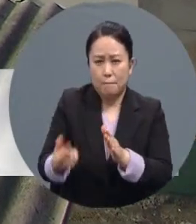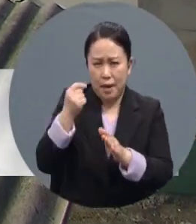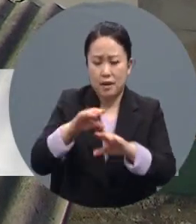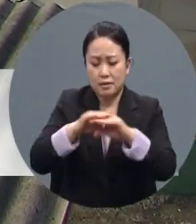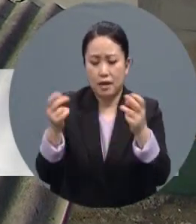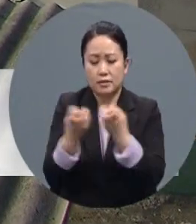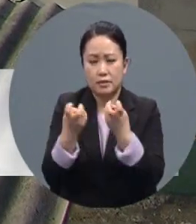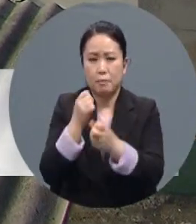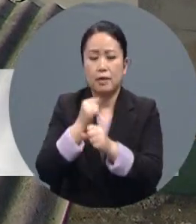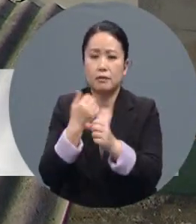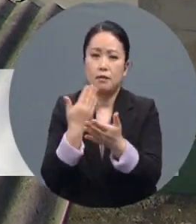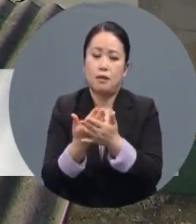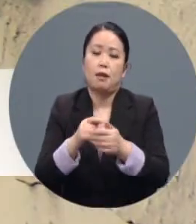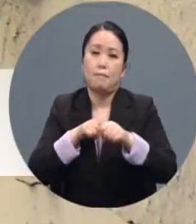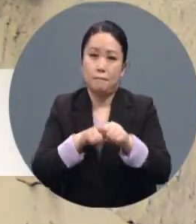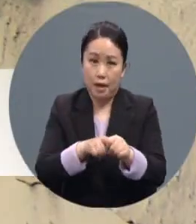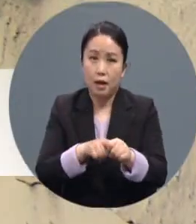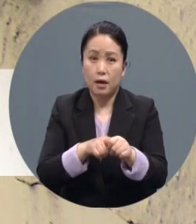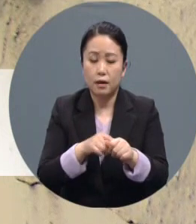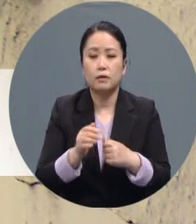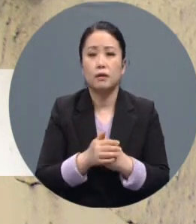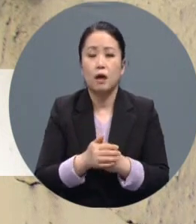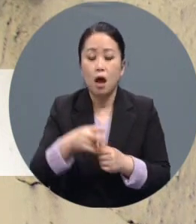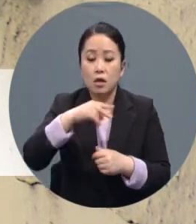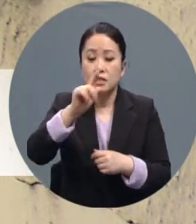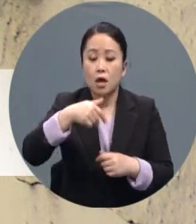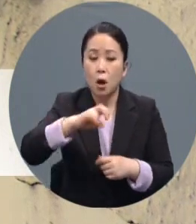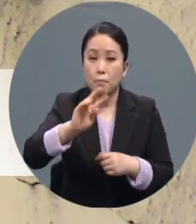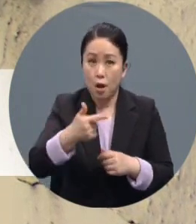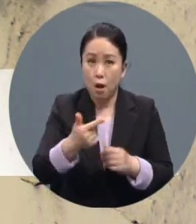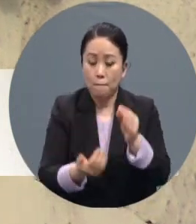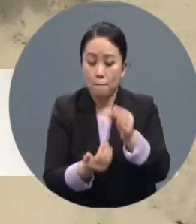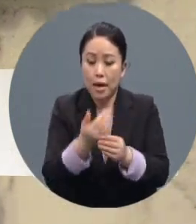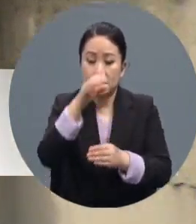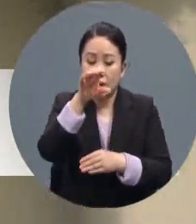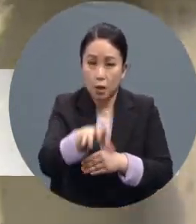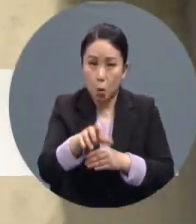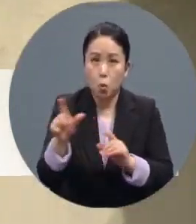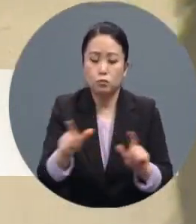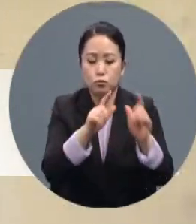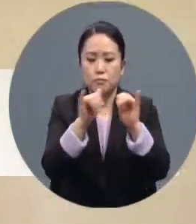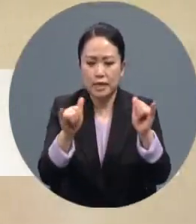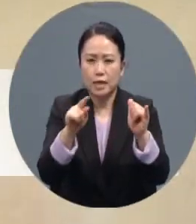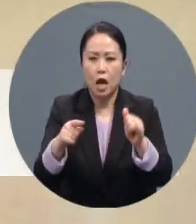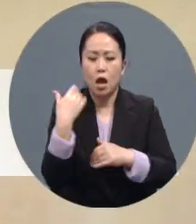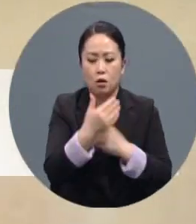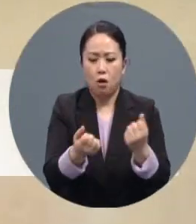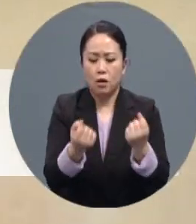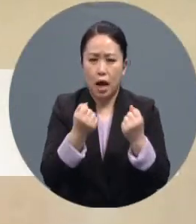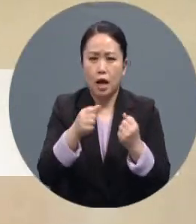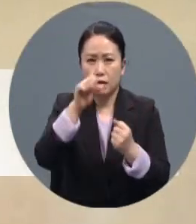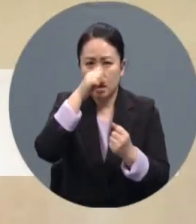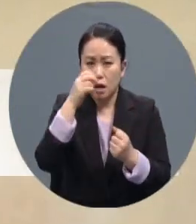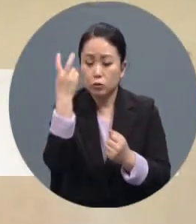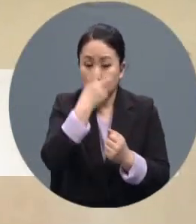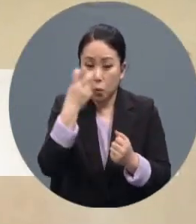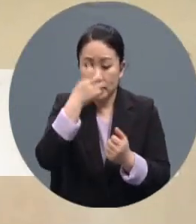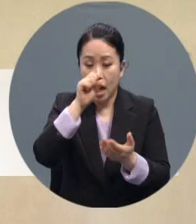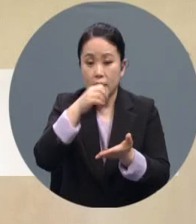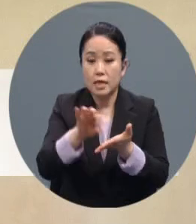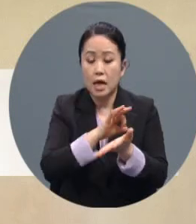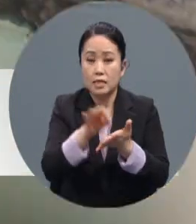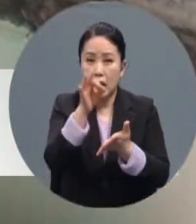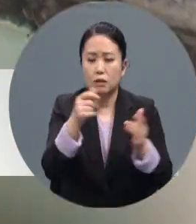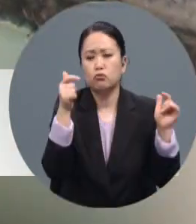촉구했습니다. 참여연대는 우선 성면 노출 지역 주민 대상 주민건강 영양조사 예산이 줄었다며 예산